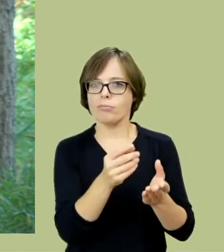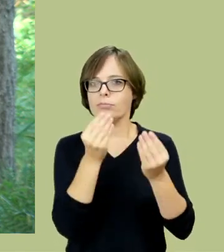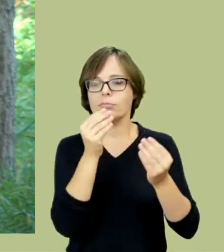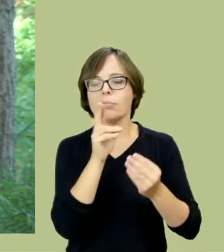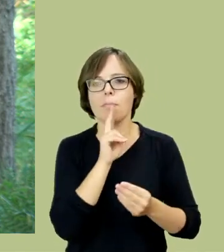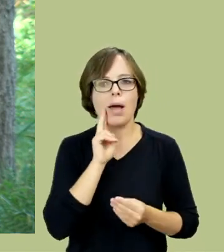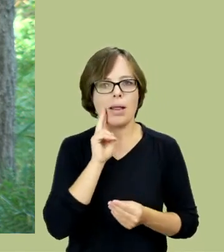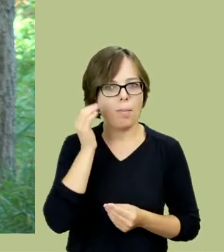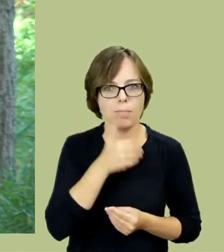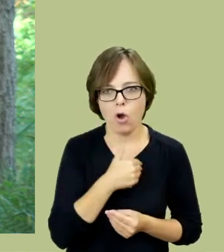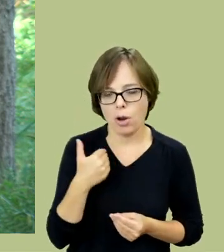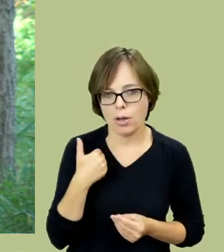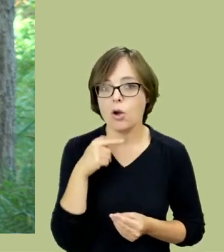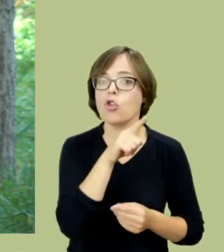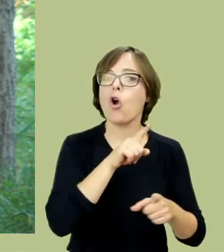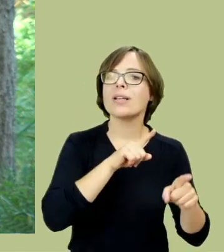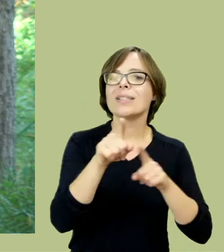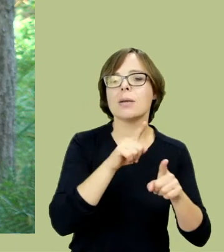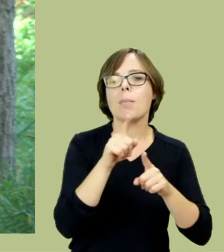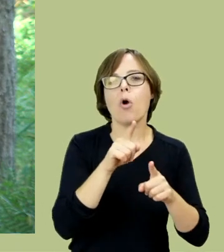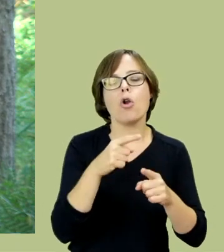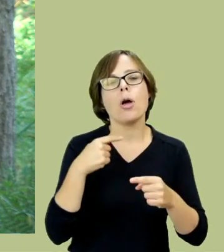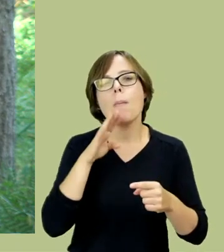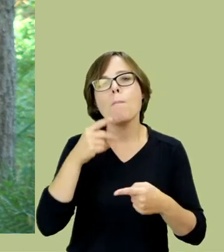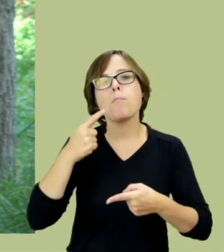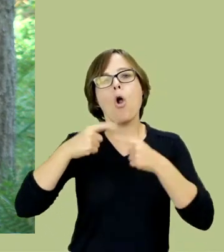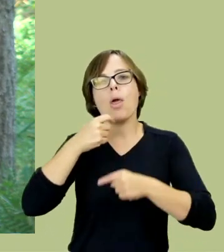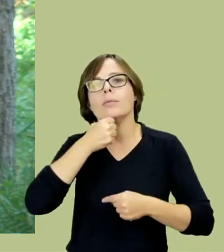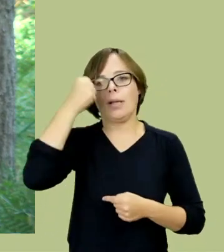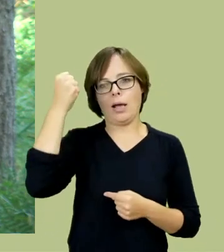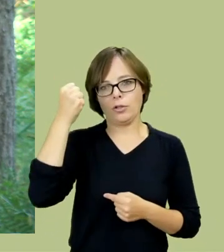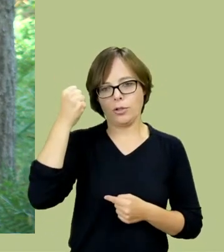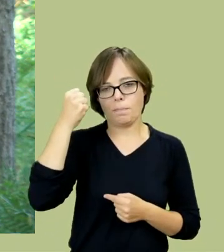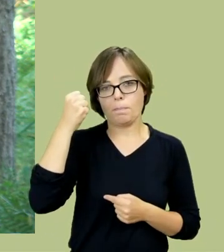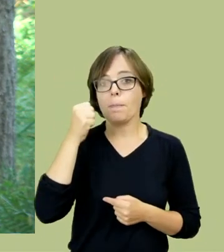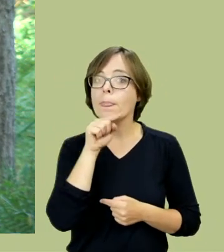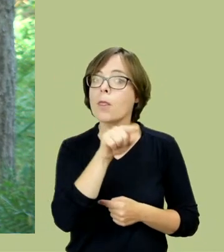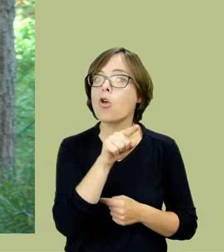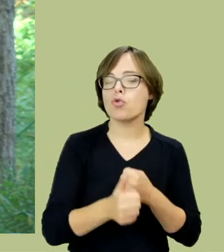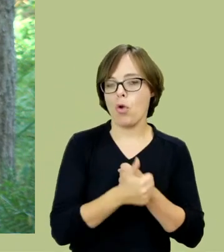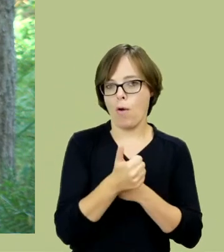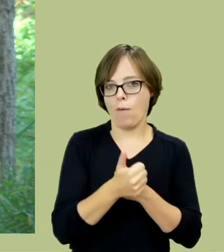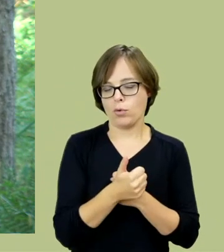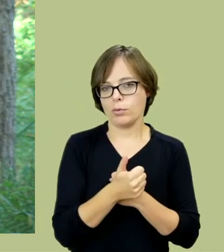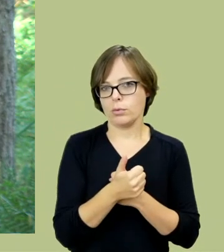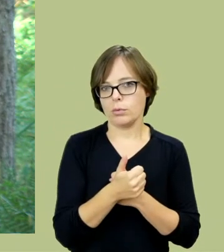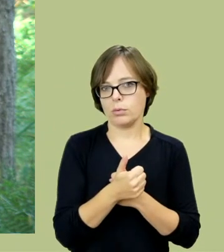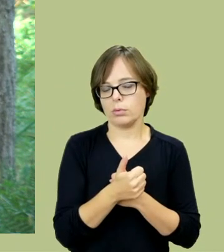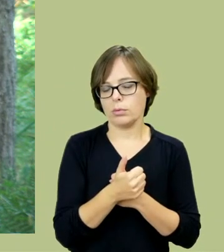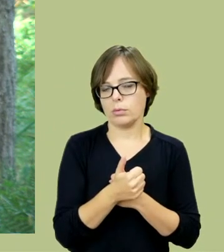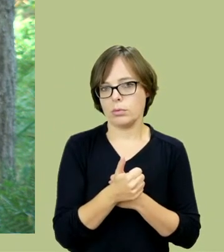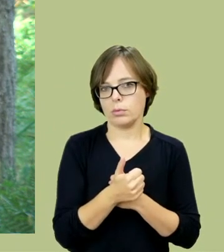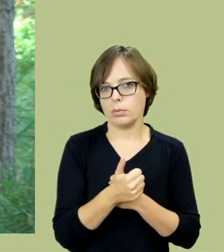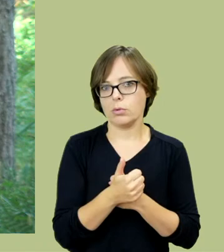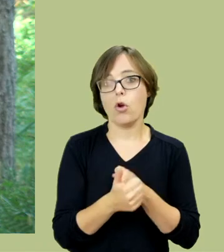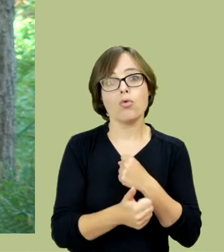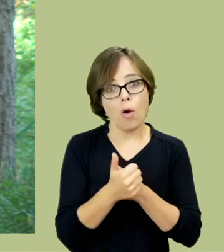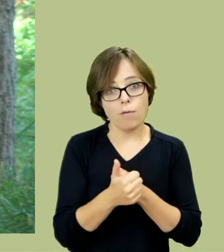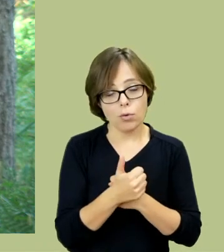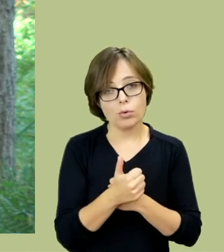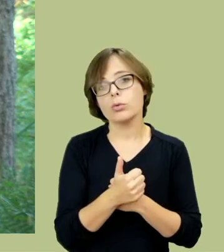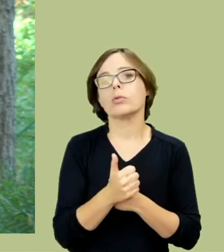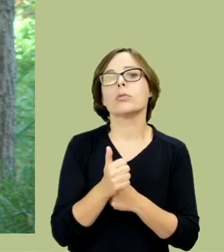symbolem starszego pokolenia i potwierdzeniem, dowodem tej tezy, że tę wolność,